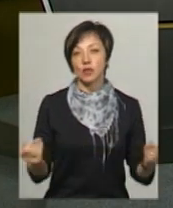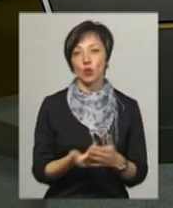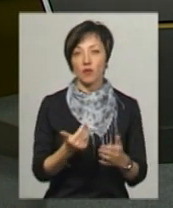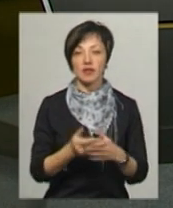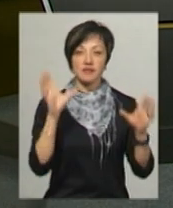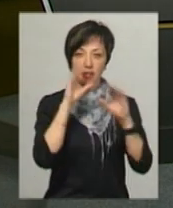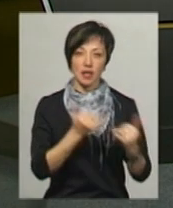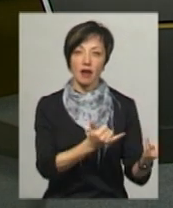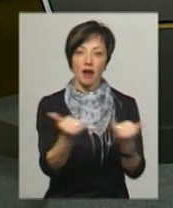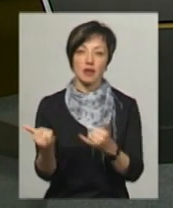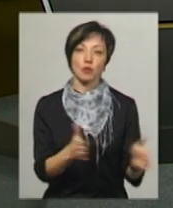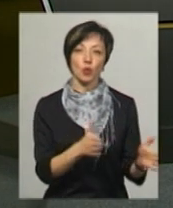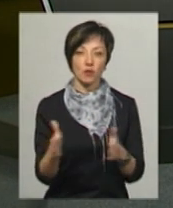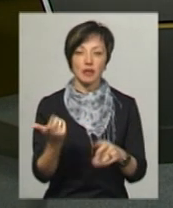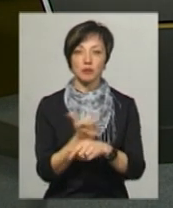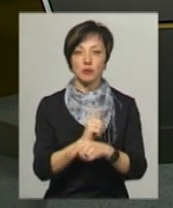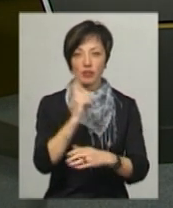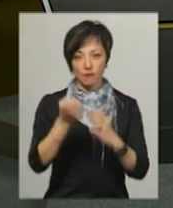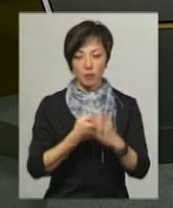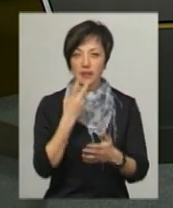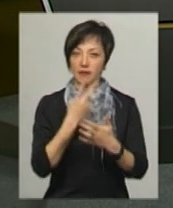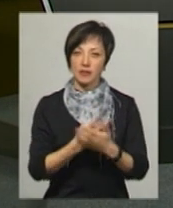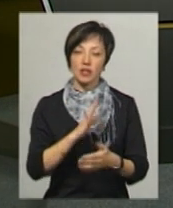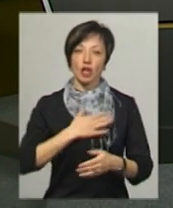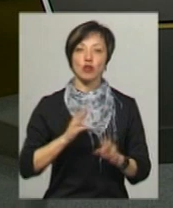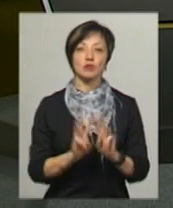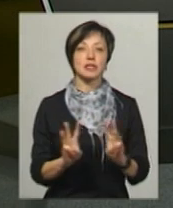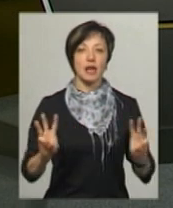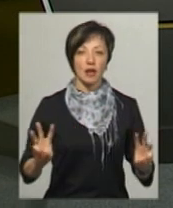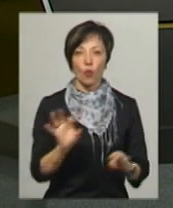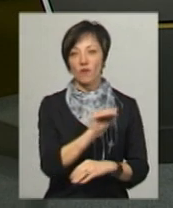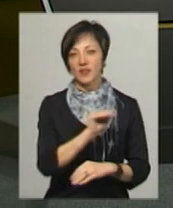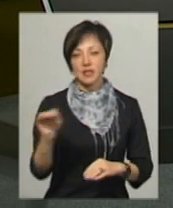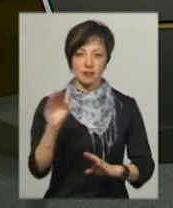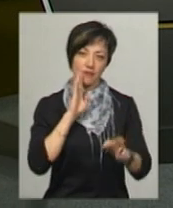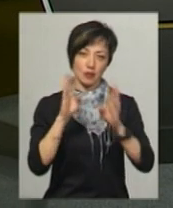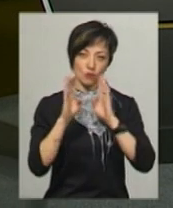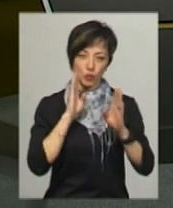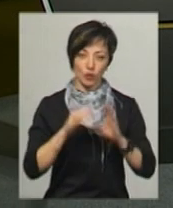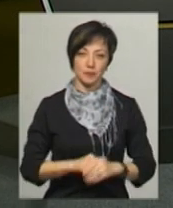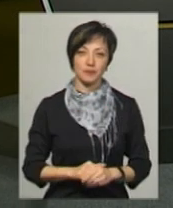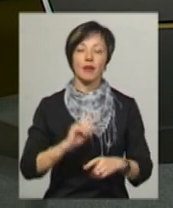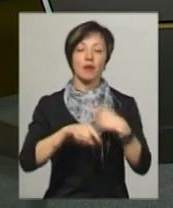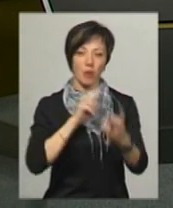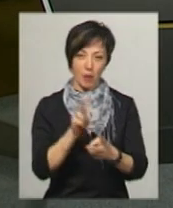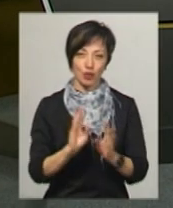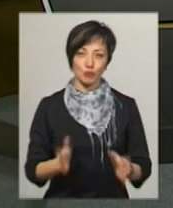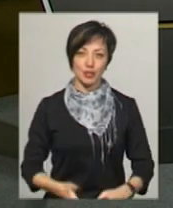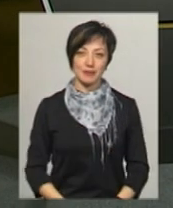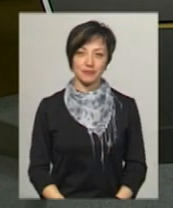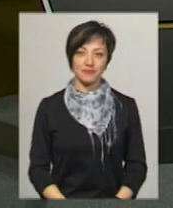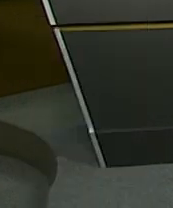які ми встигли для вас підготувати. Більше інформації дивіться на нашому сайті та на офіційній сторінці у Фейсбук. Побачимось!